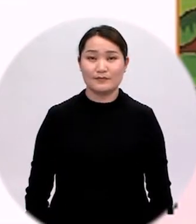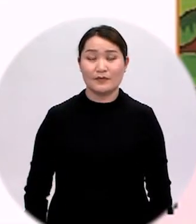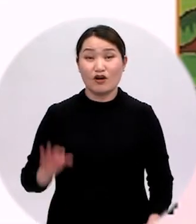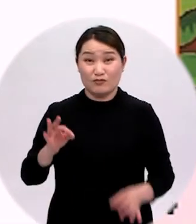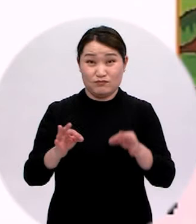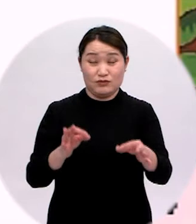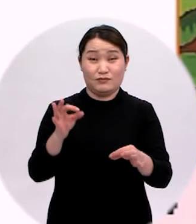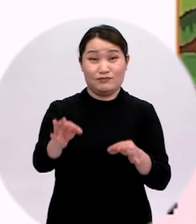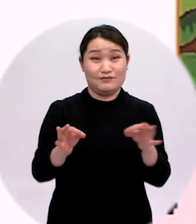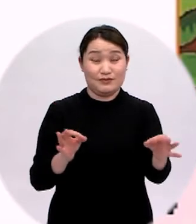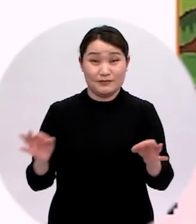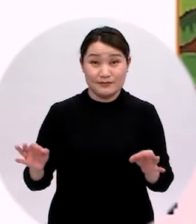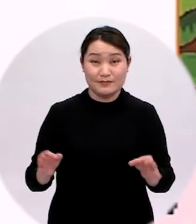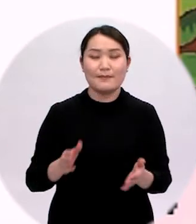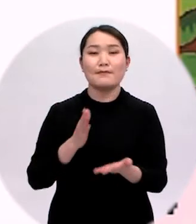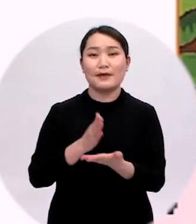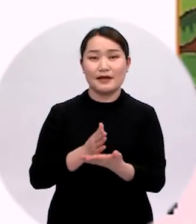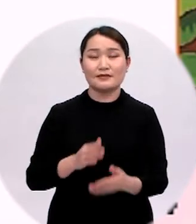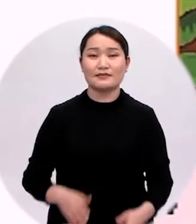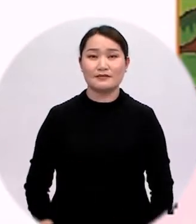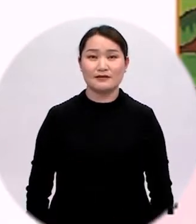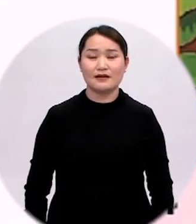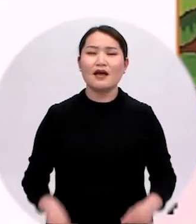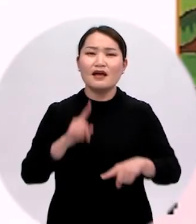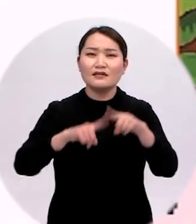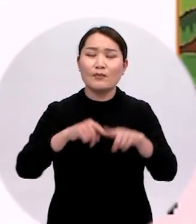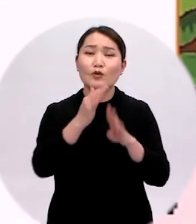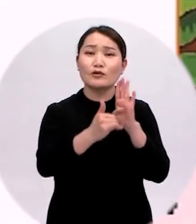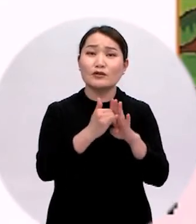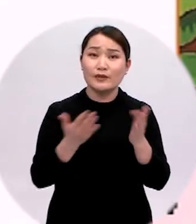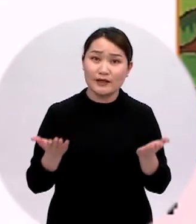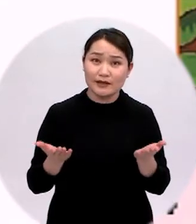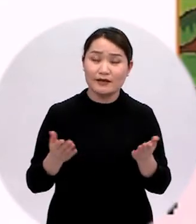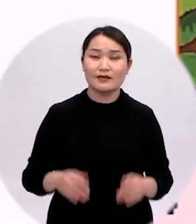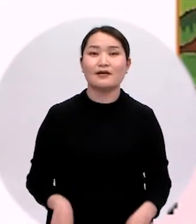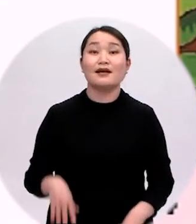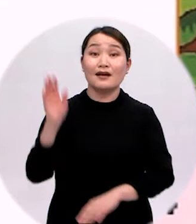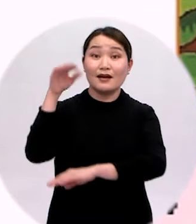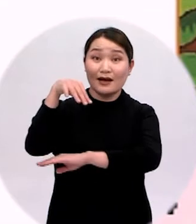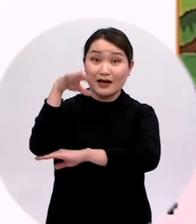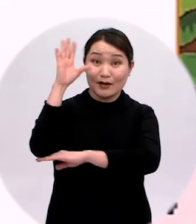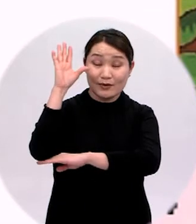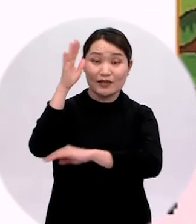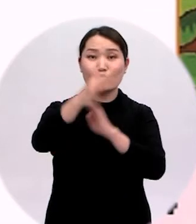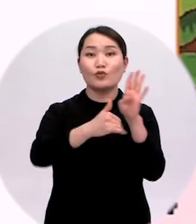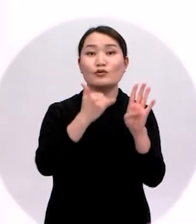Ов тов цоохор харагдаж байна. Тэгвэл энэ ямар үйлрэл байна уу? Хаврын